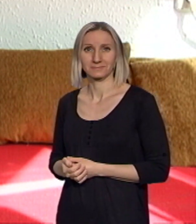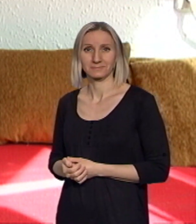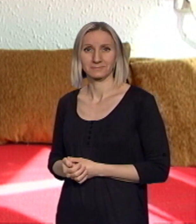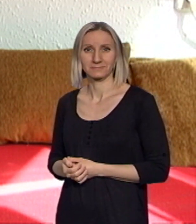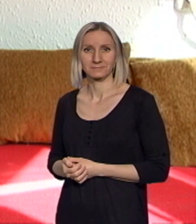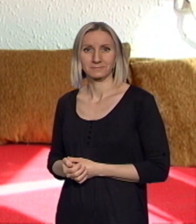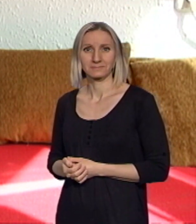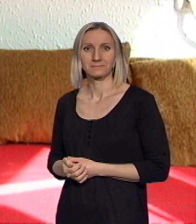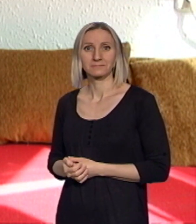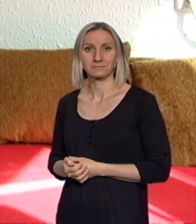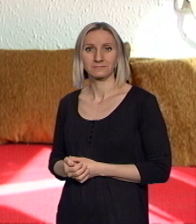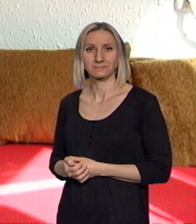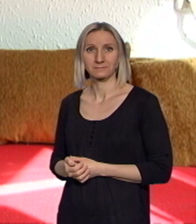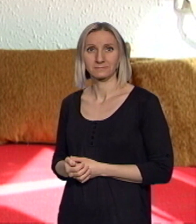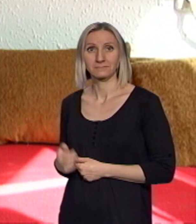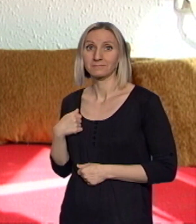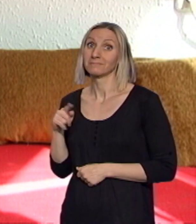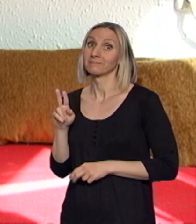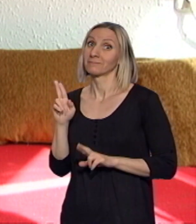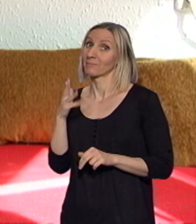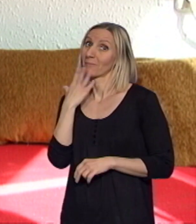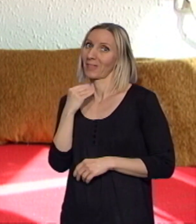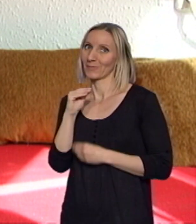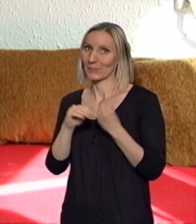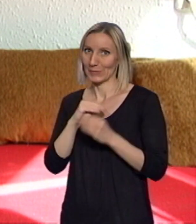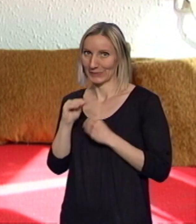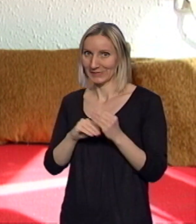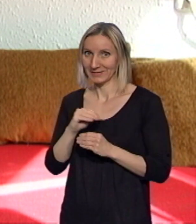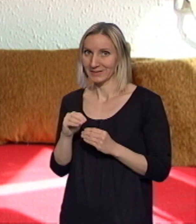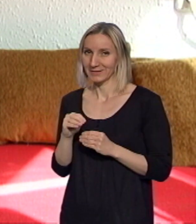lepe polodicu. I ja